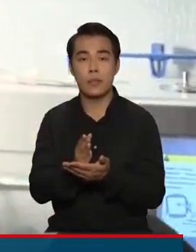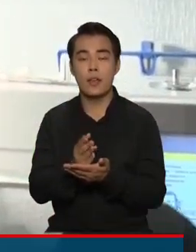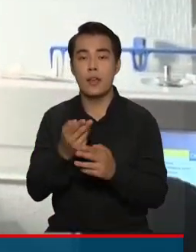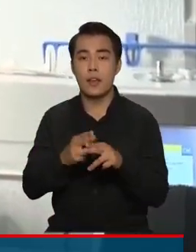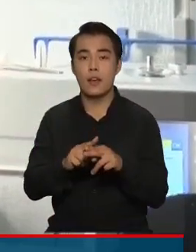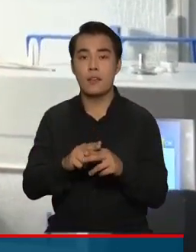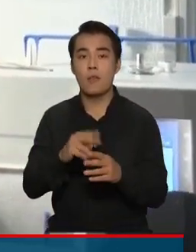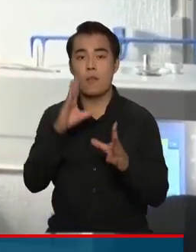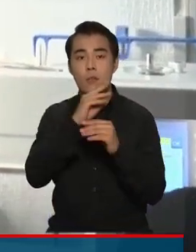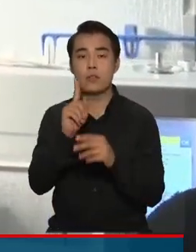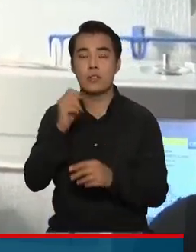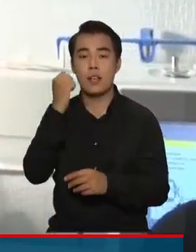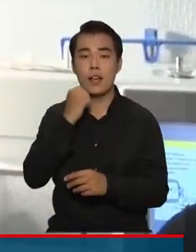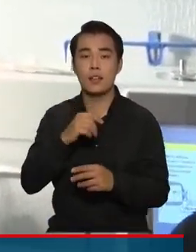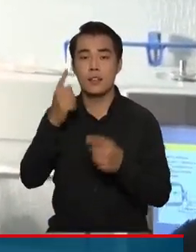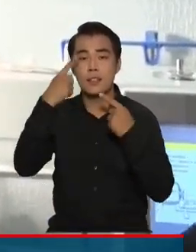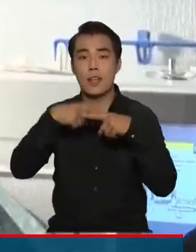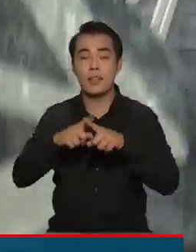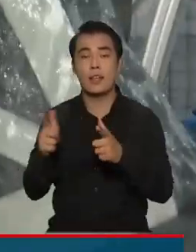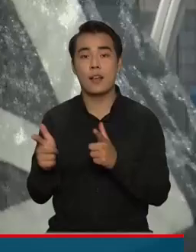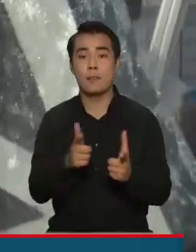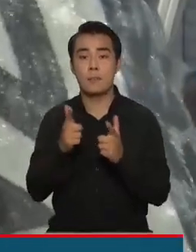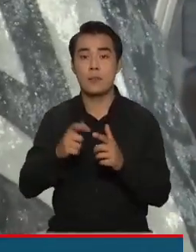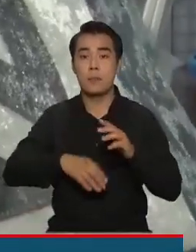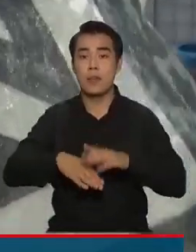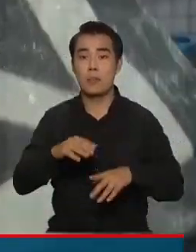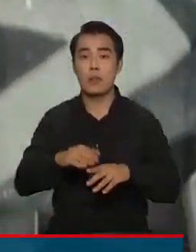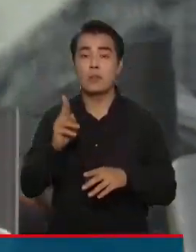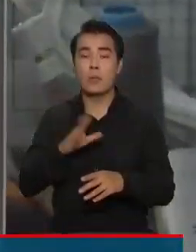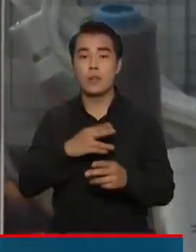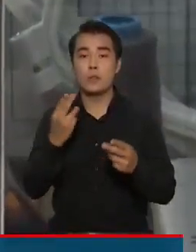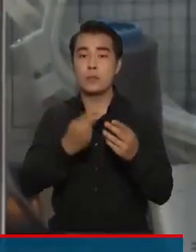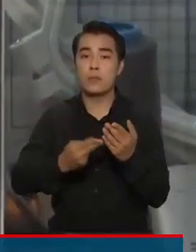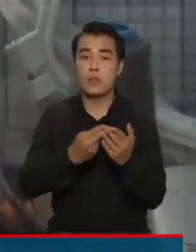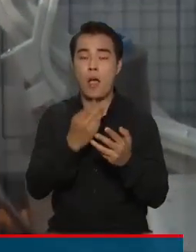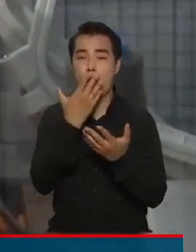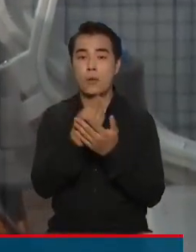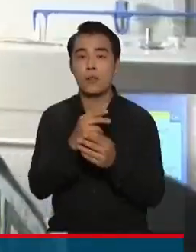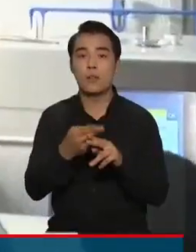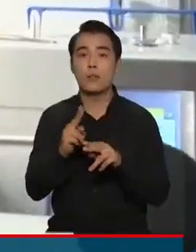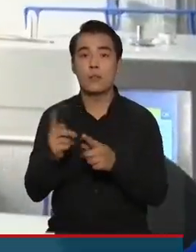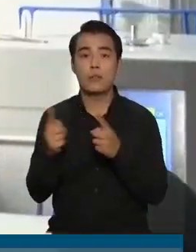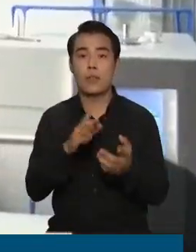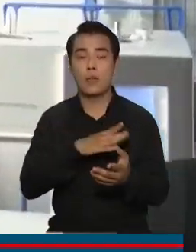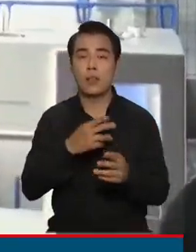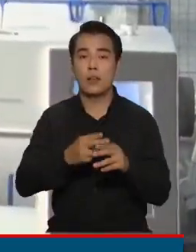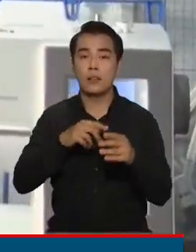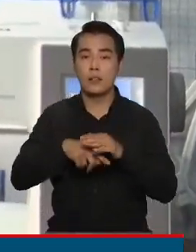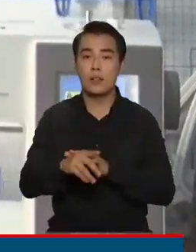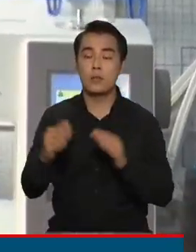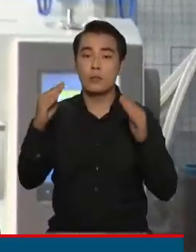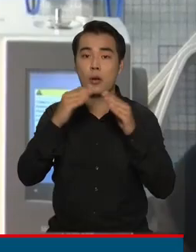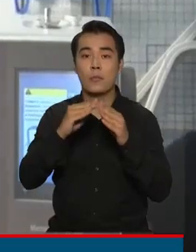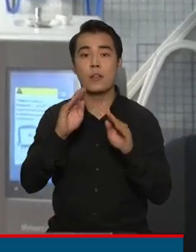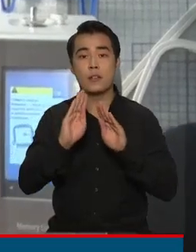Это особая старинная техника изготовления предметов, которые когда-то украшали юрты кочевников. Они не просто украшали жилище, делая